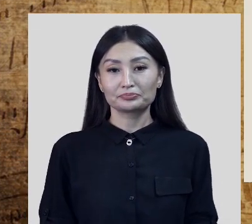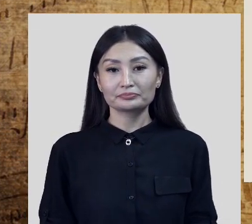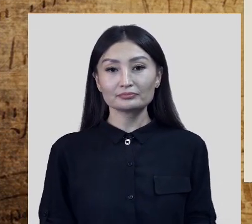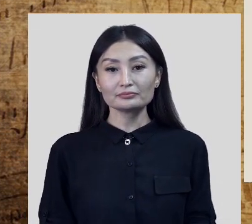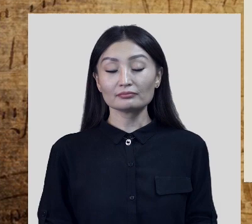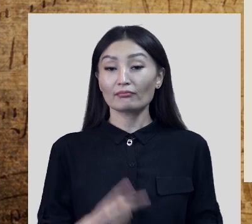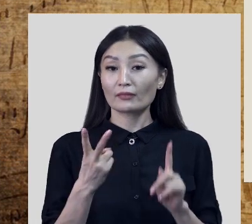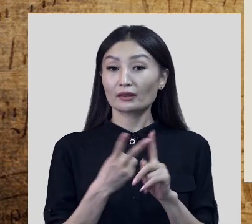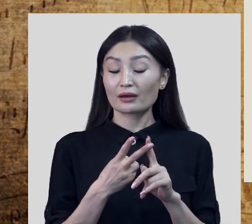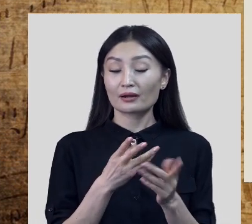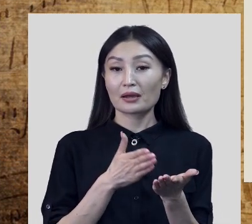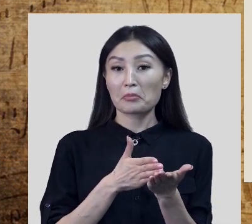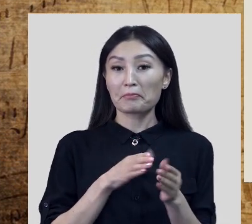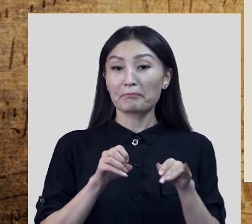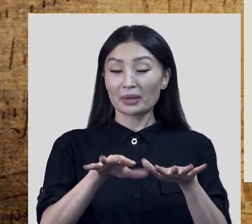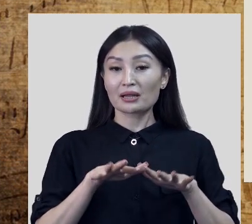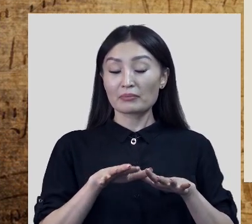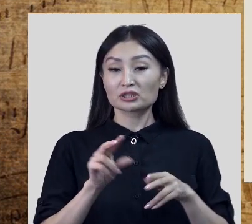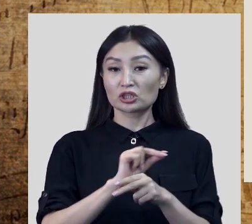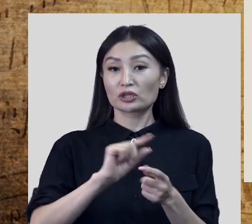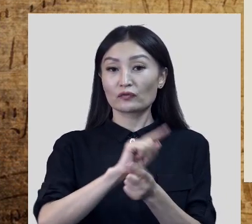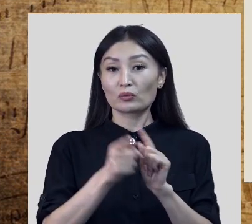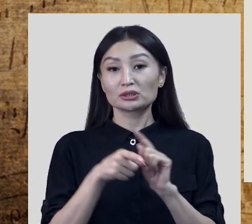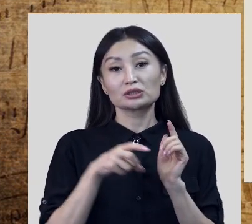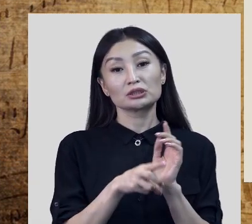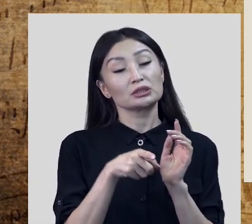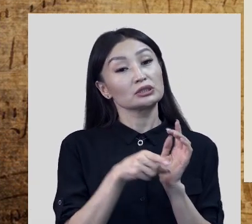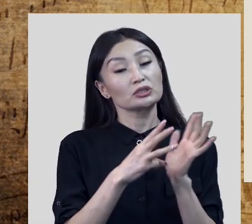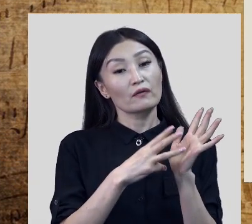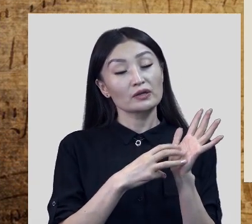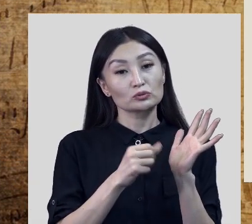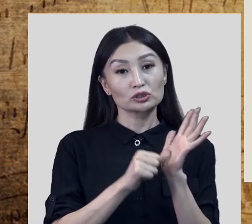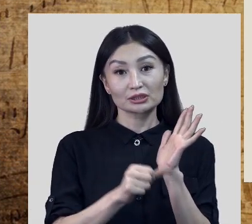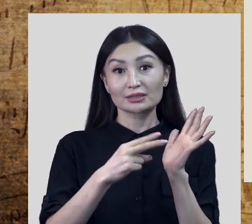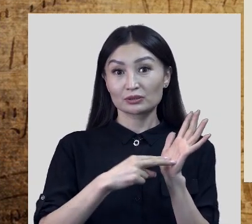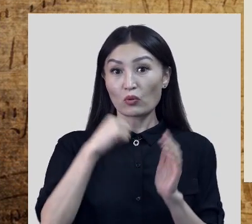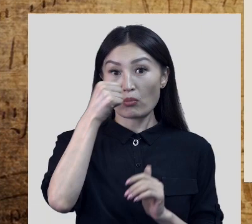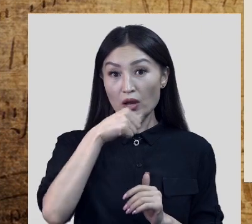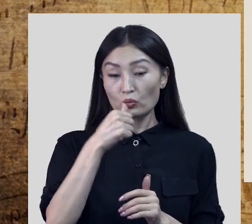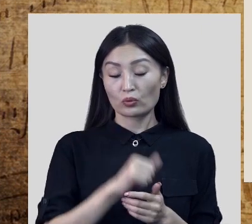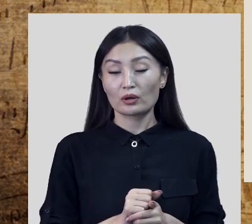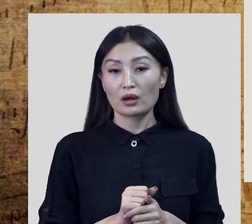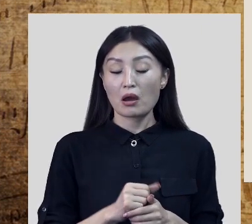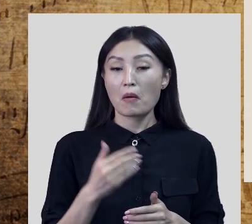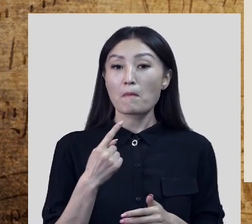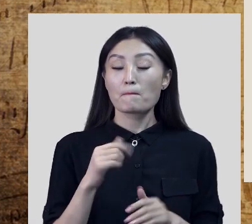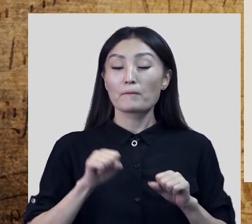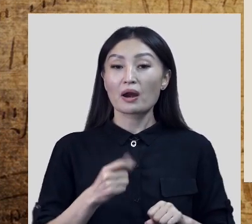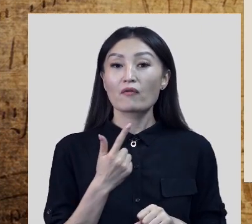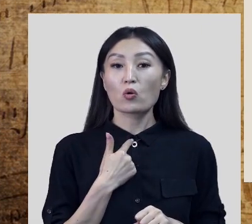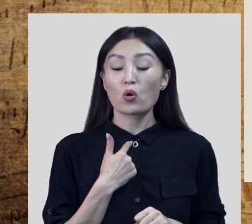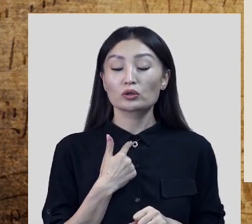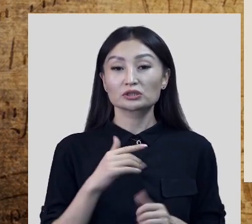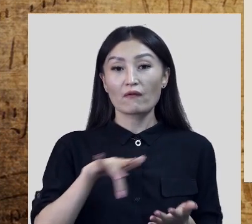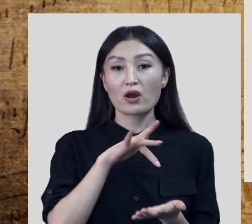2 парламентская реформа была проведена в 1867 году право голоса в городах